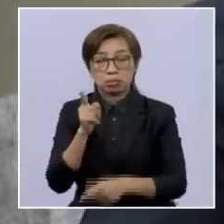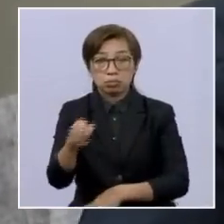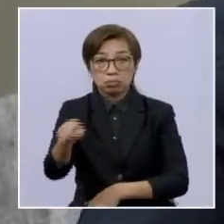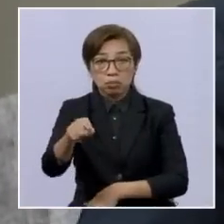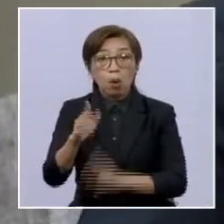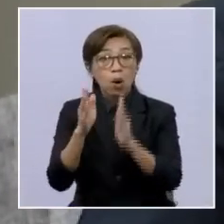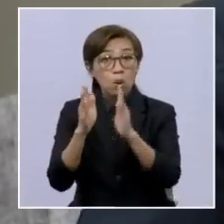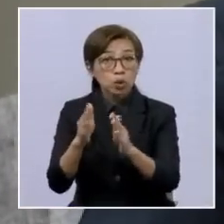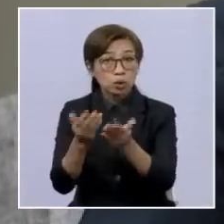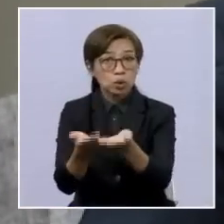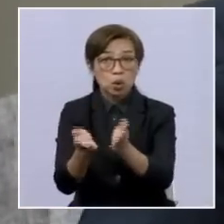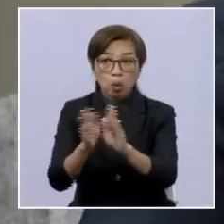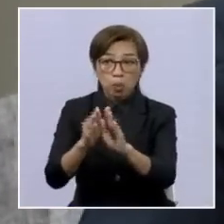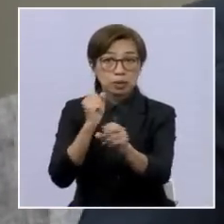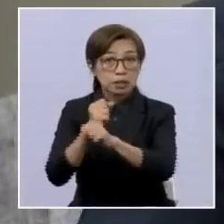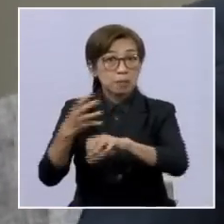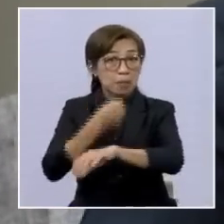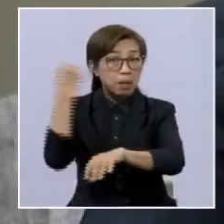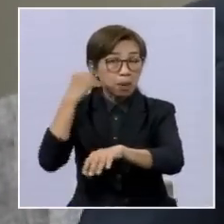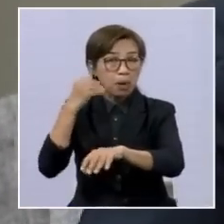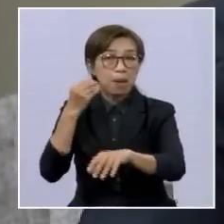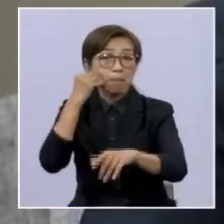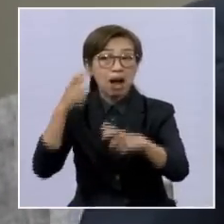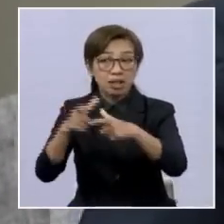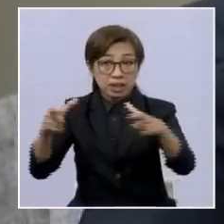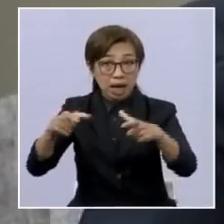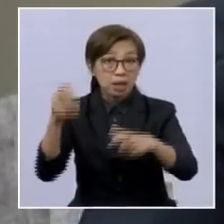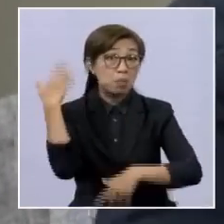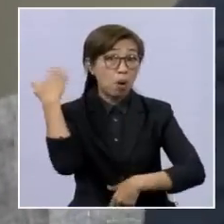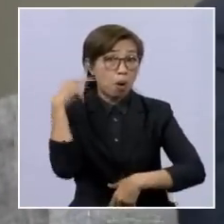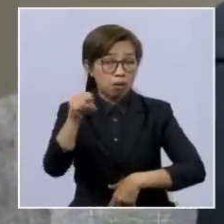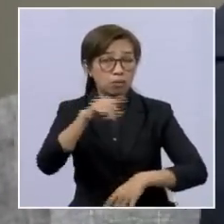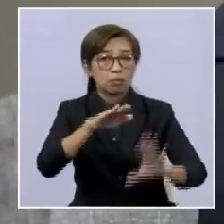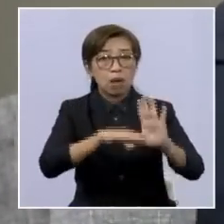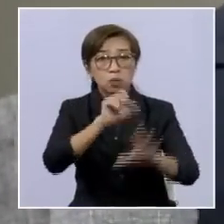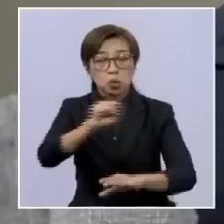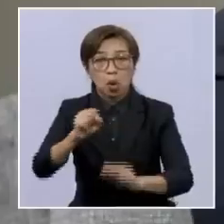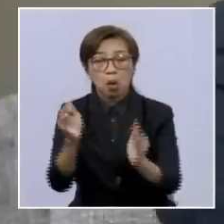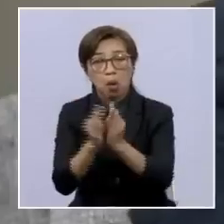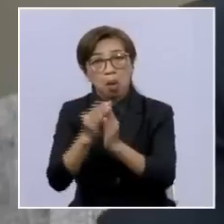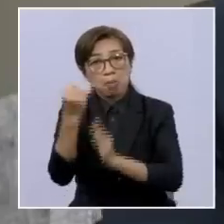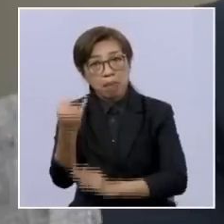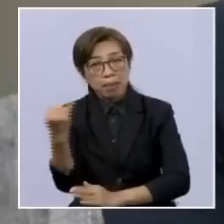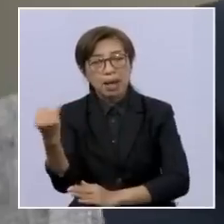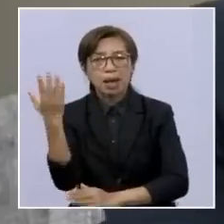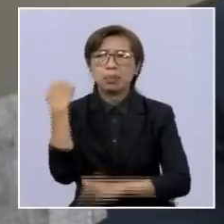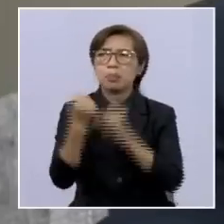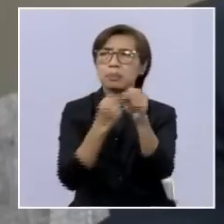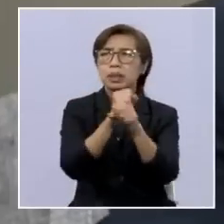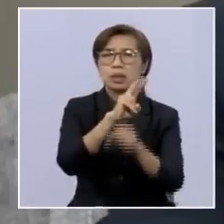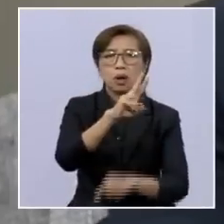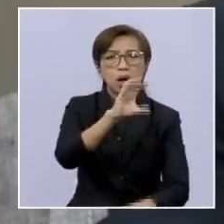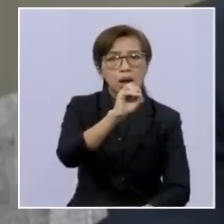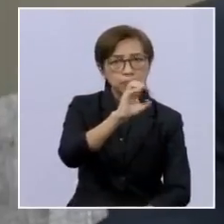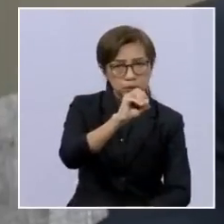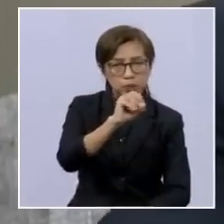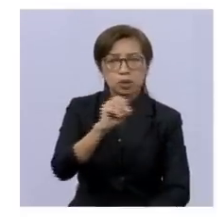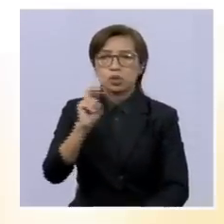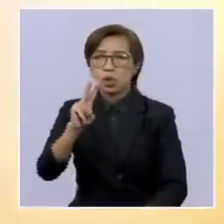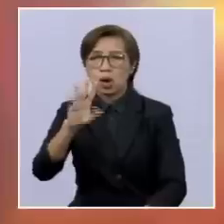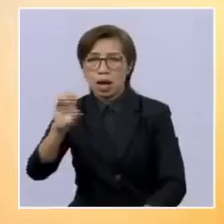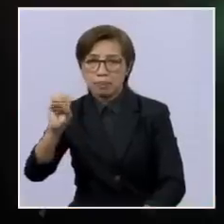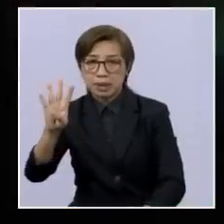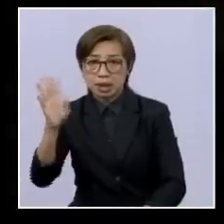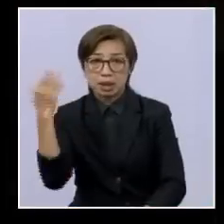ล้วแพ้เลือกตั้งอ่ะในสนามระดับชาติอ่ะเยอะสมัยนั้นอ่ะคือยุคประมาณเลือกตั้ง50กับ54นะ ครับ เช่นตระกูลอย่